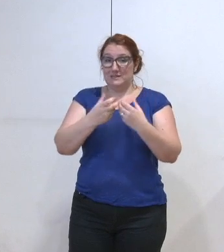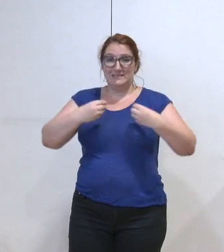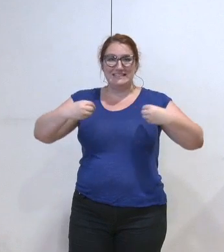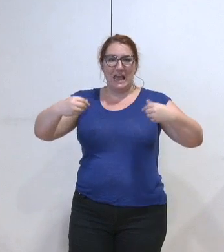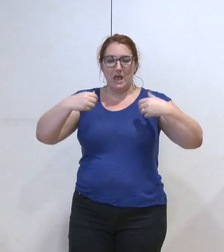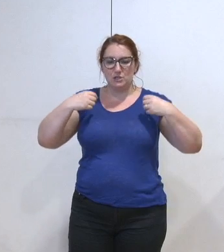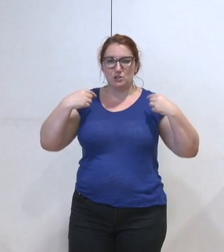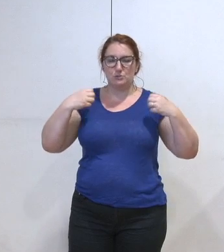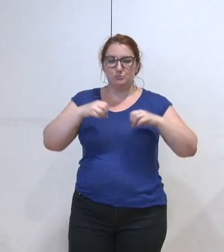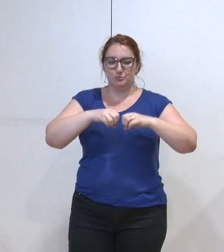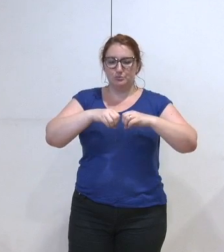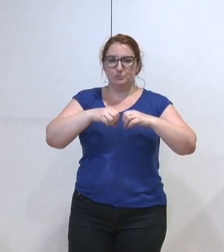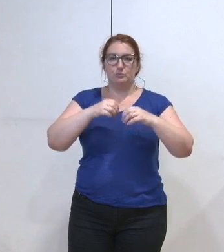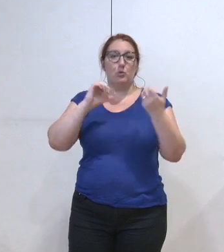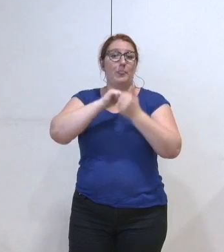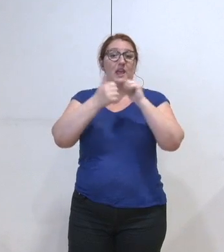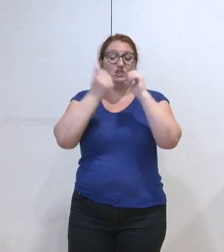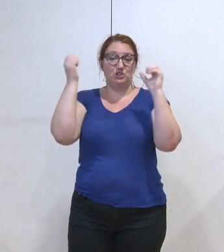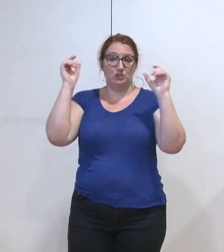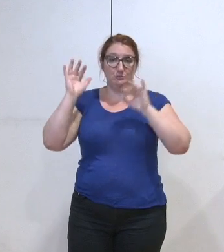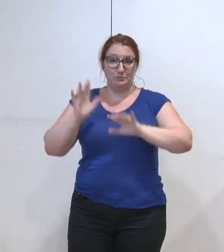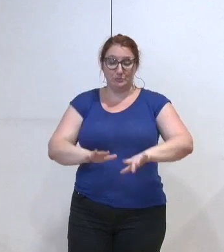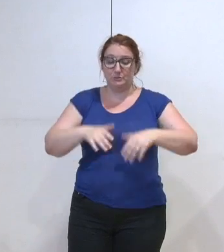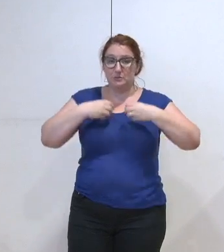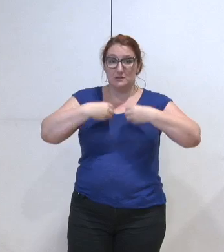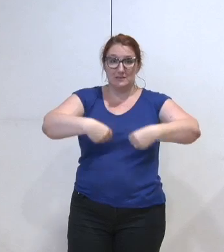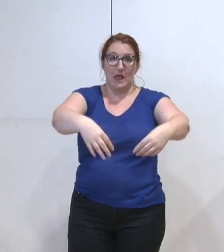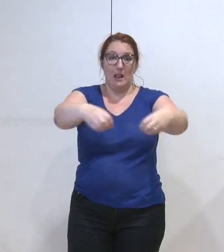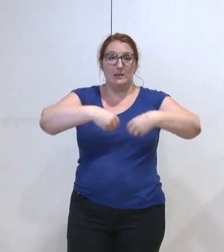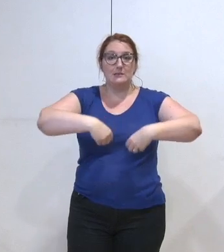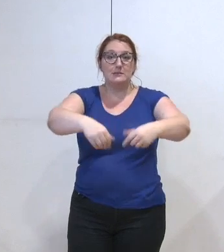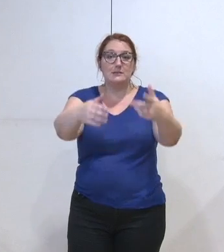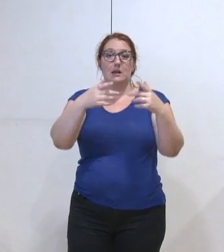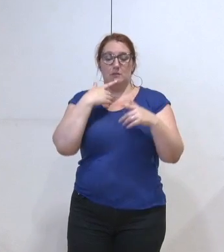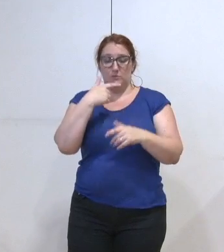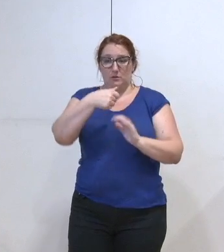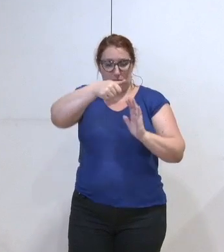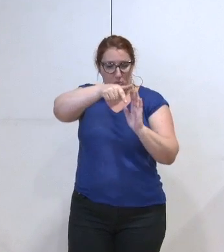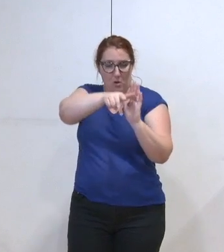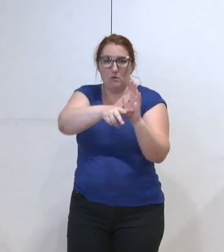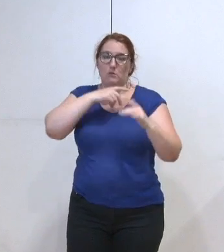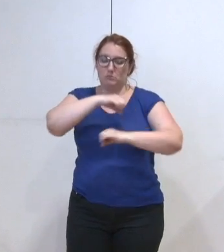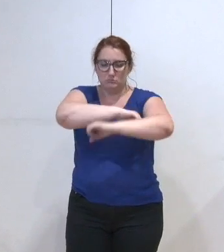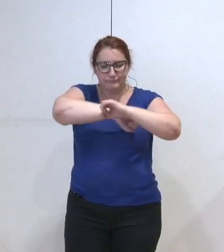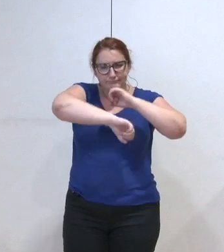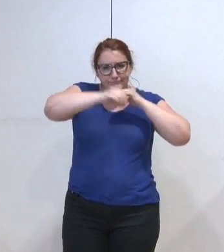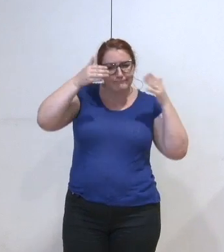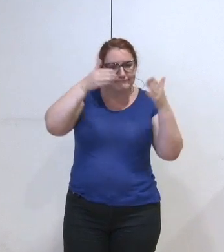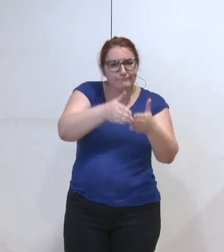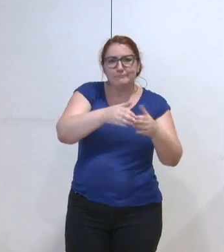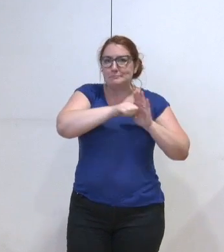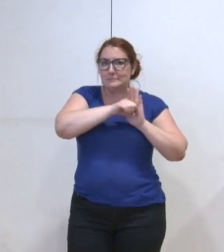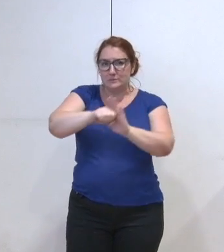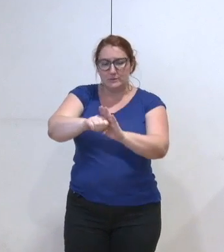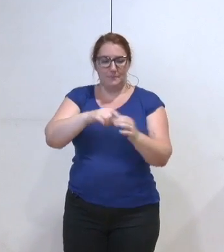ramassage des feuilles les équipes concentrent leur activité sur des mois avec des priorités d'abord la rue les